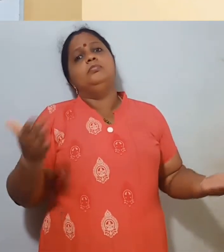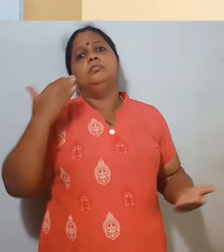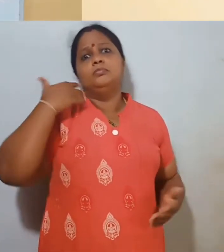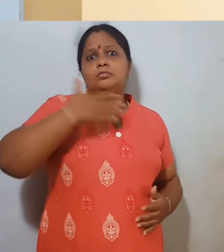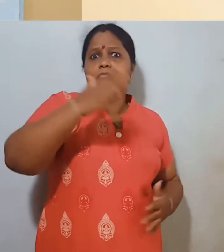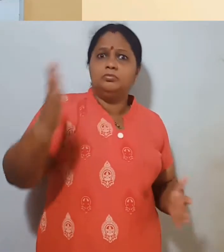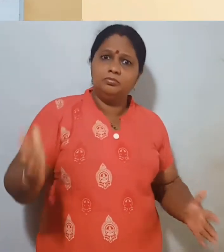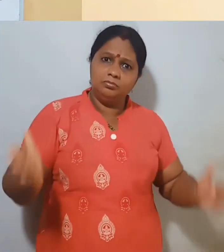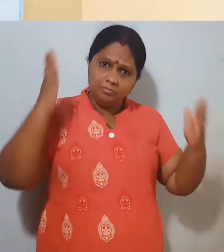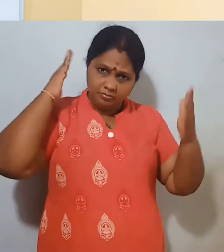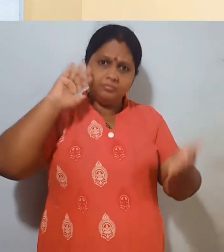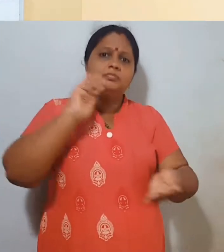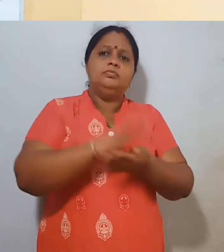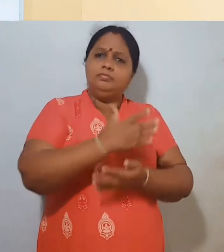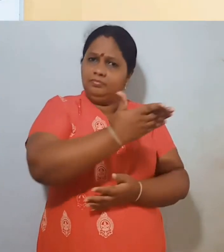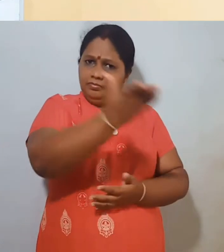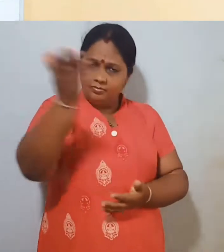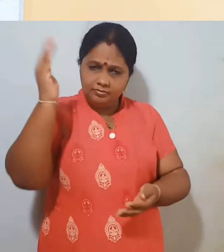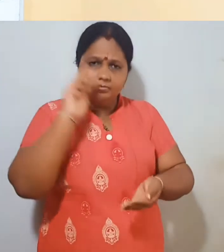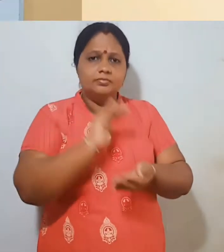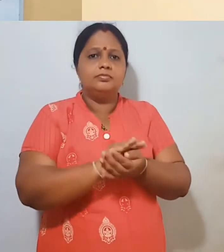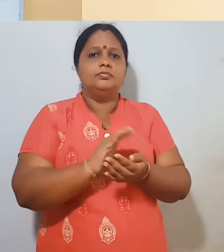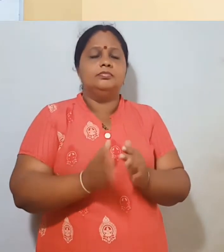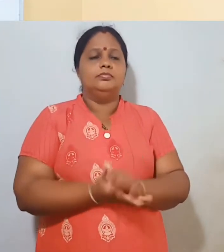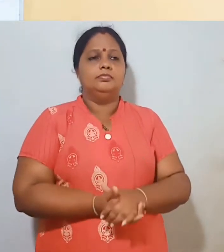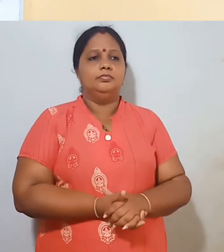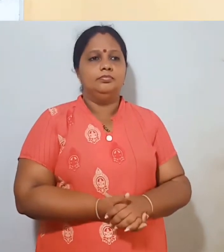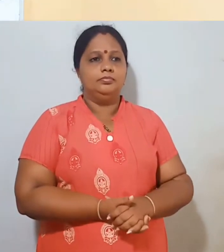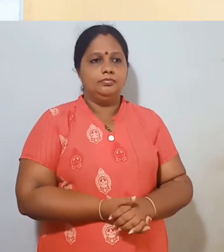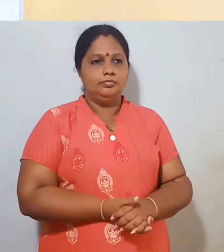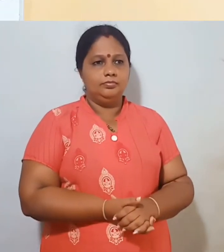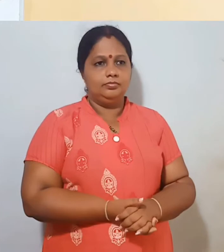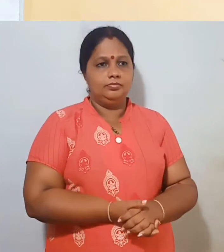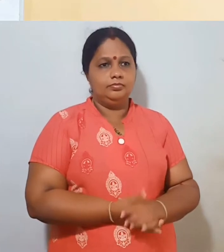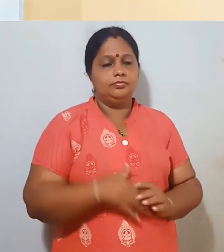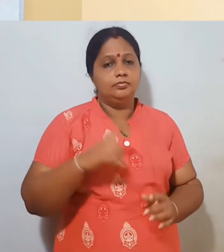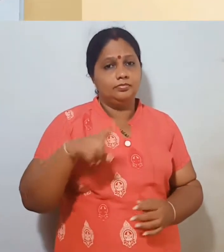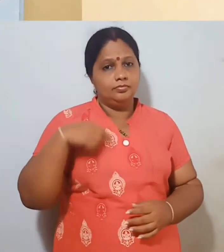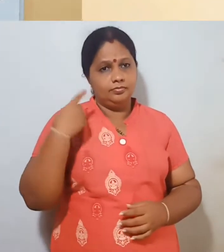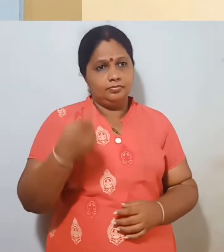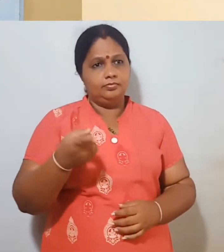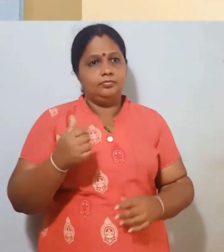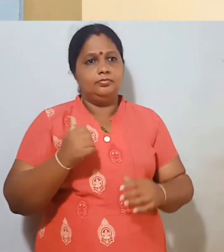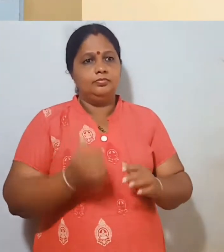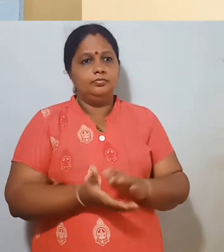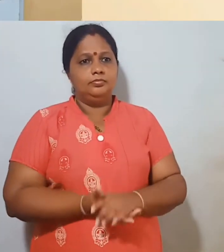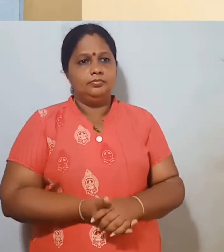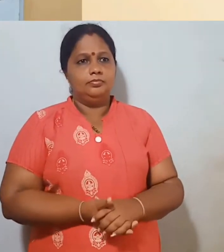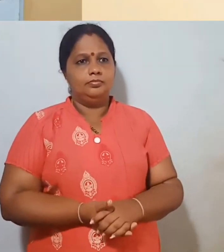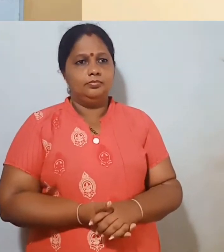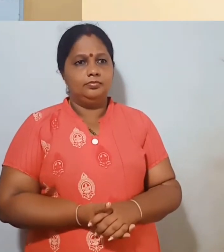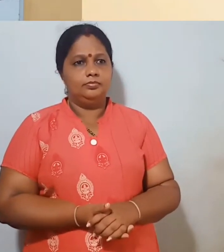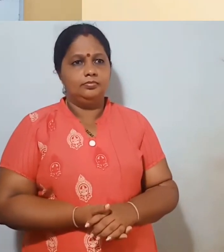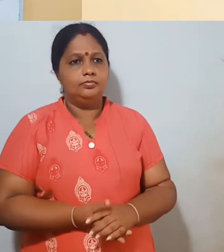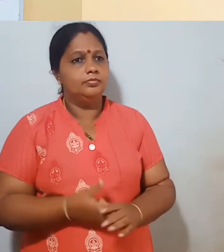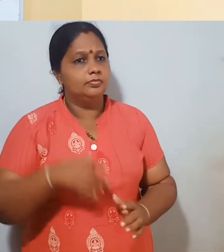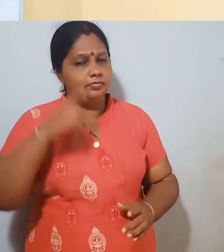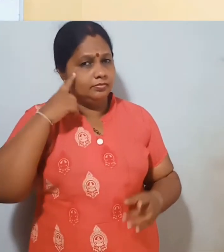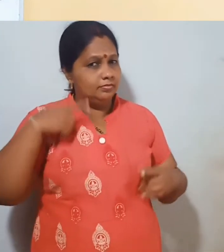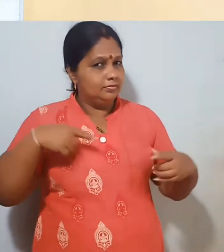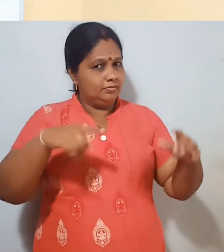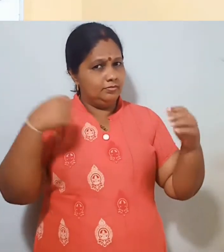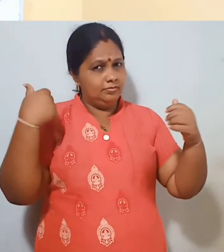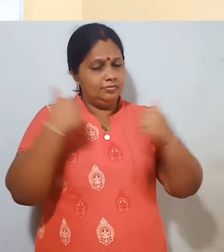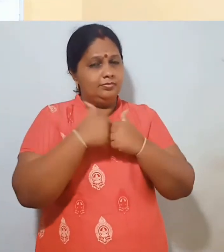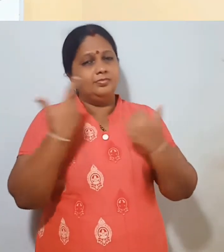பேரை இன்றைக்கும் எங்களோட சமூகத்தில் இருந்து கொண்டிருக்கிறாங்க. இப்ப அடுத்து பார்ப்போம், பொதுவாக ஒரு வீதி விபத்திலேயோ